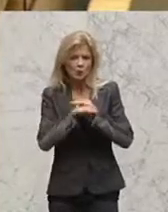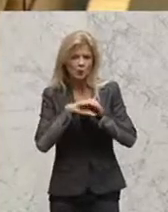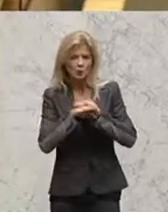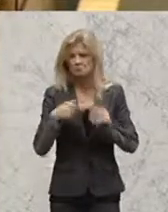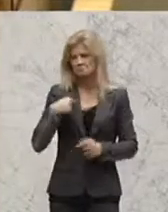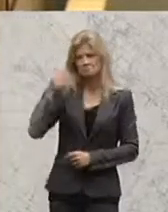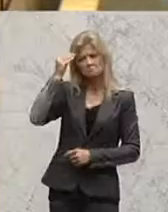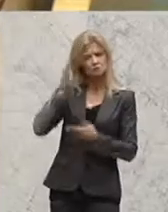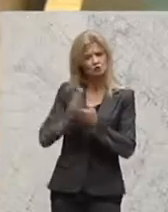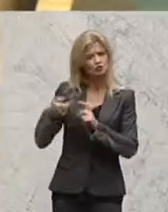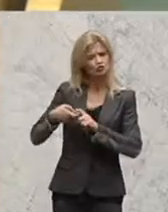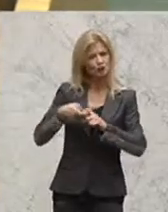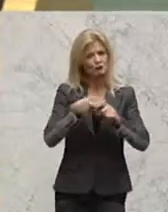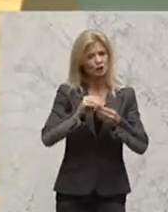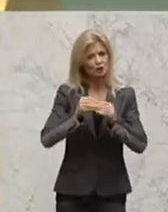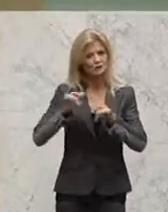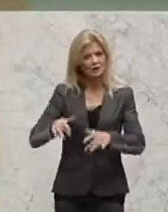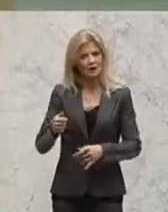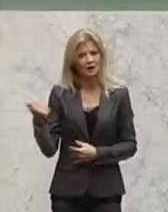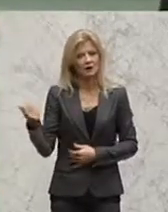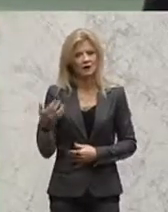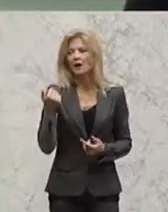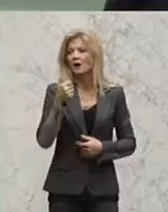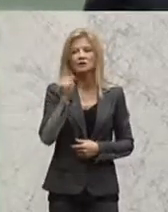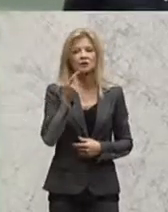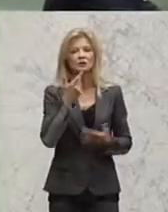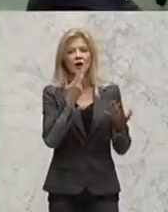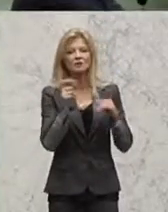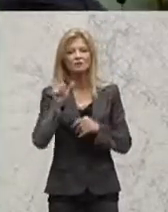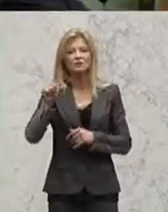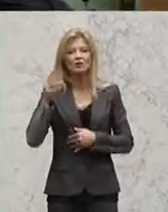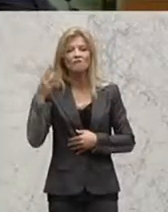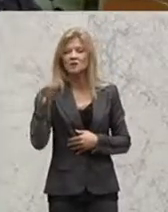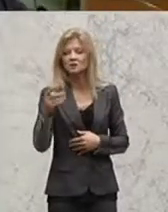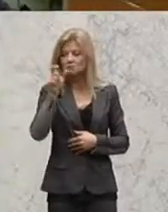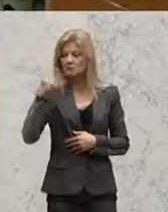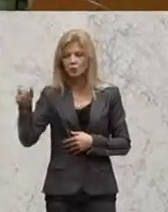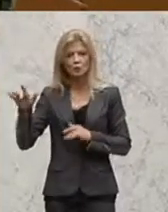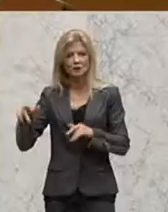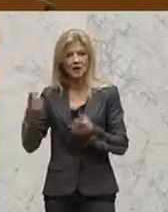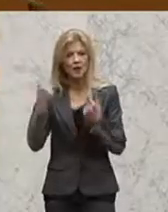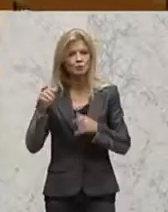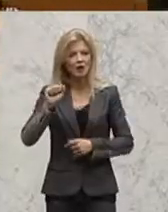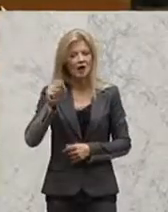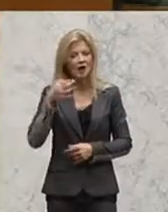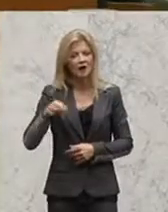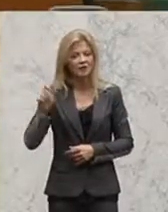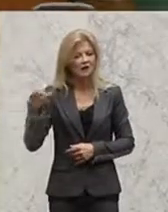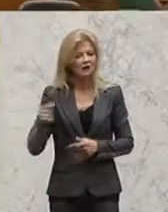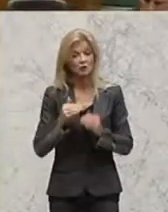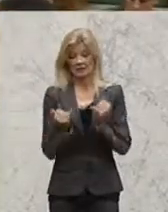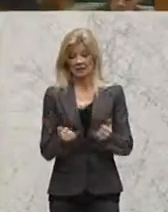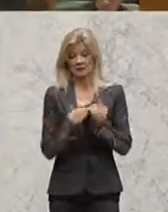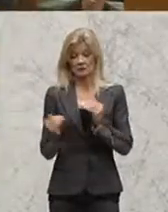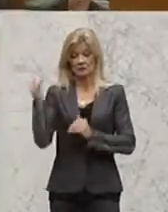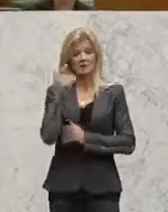Afghanistan 1842 Personen vom letzten Jahreszeitraum auf diesen, das Ganze auf 2818 ist